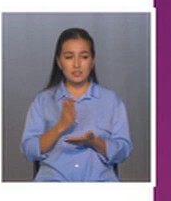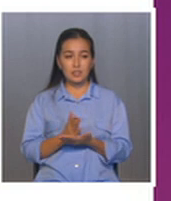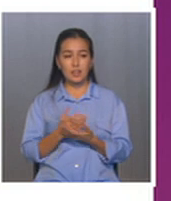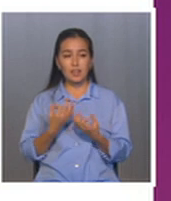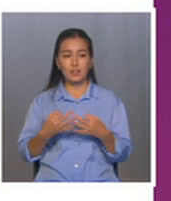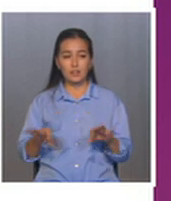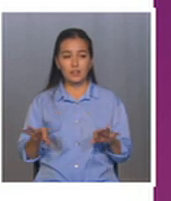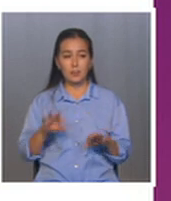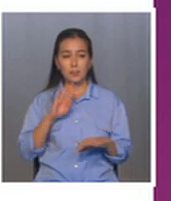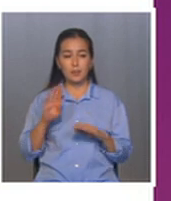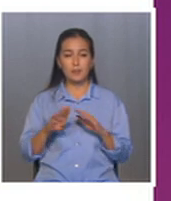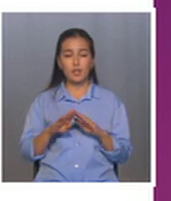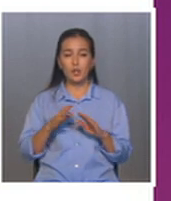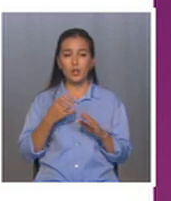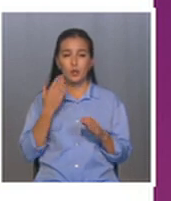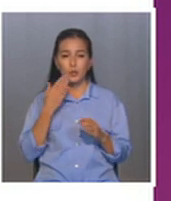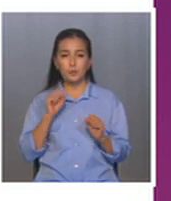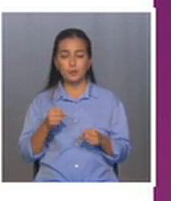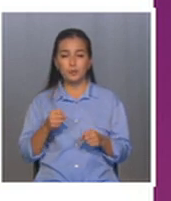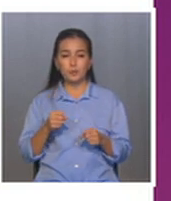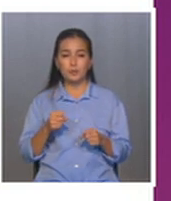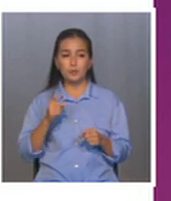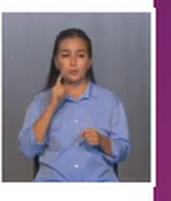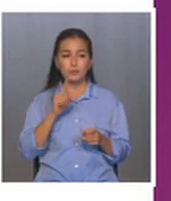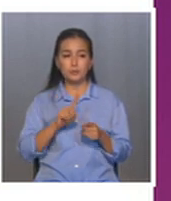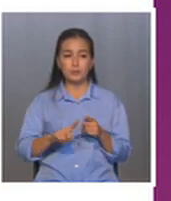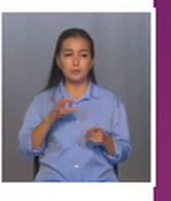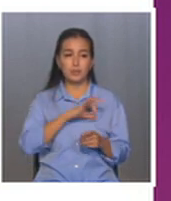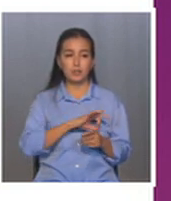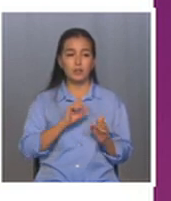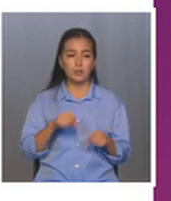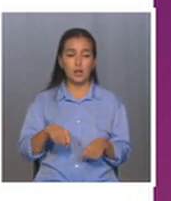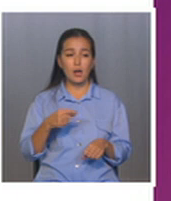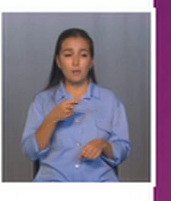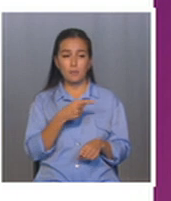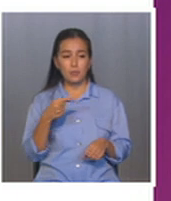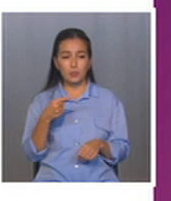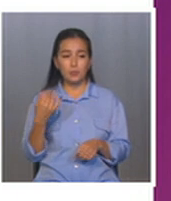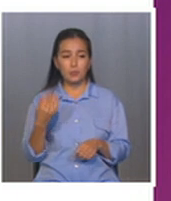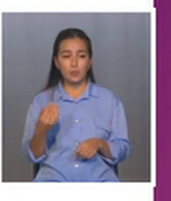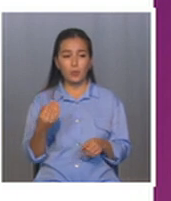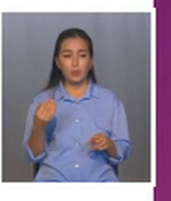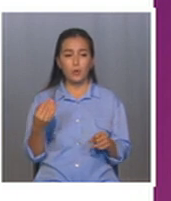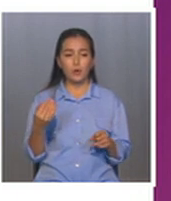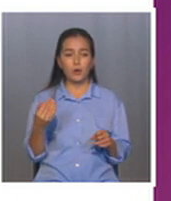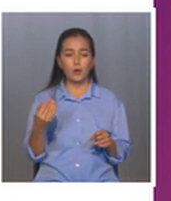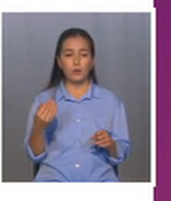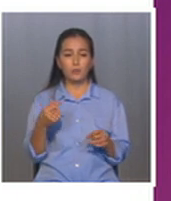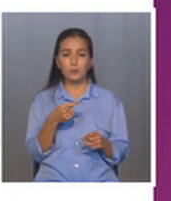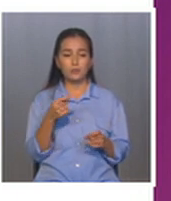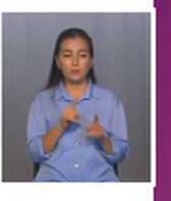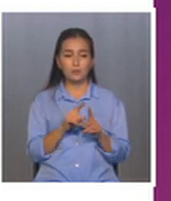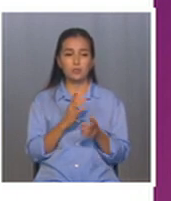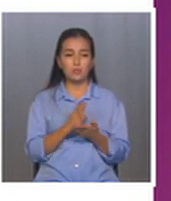еркіндік, бейімделгіштікті атап көрсетуімізге болады. Нарықтық экономиканың сонымен қоса кемшіліктері де бар.